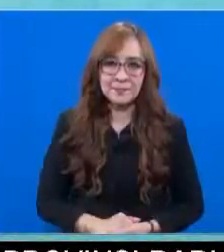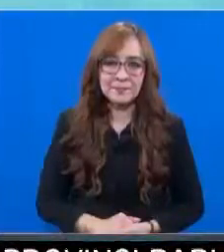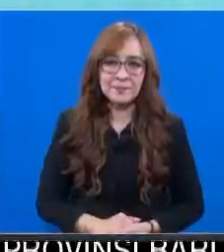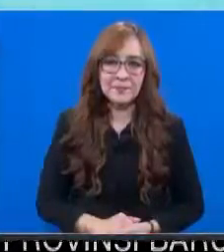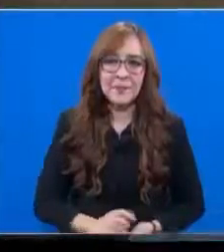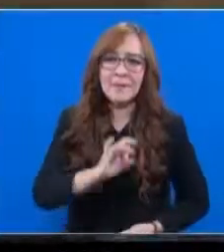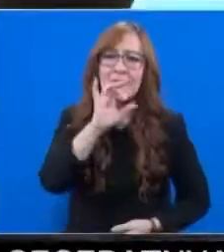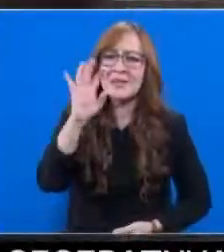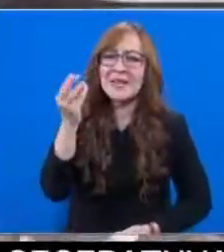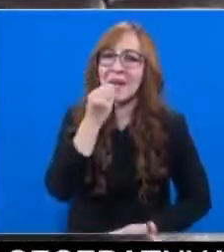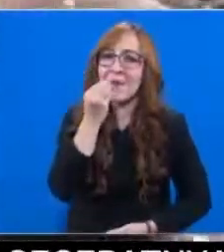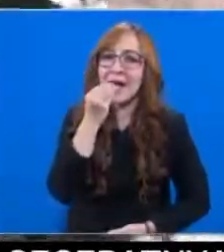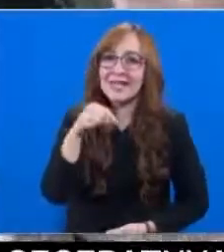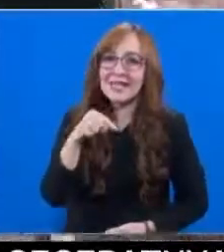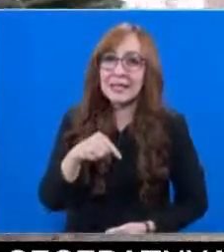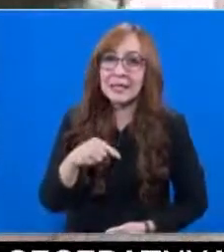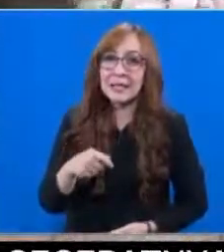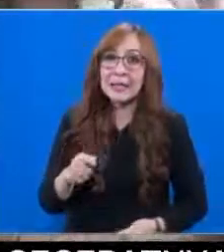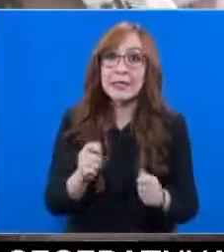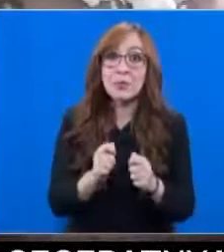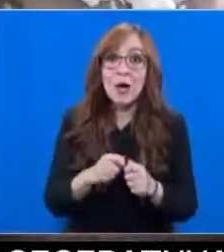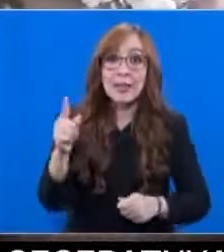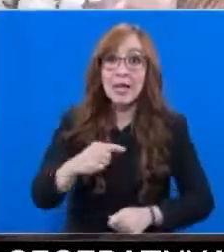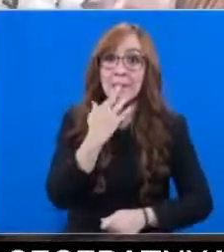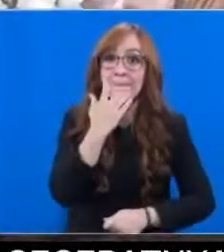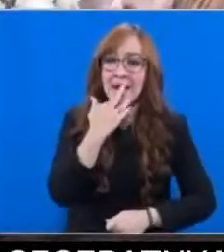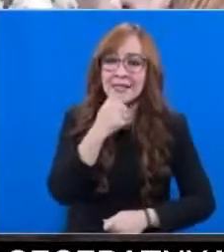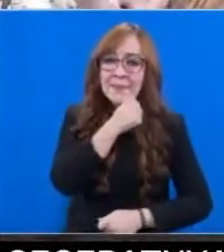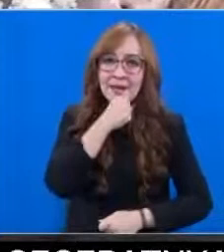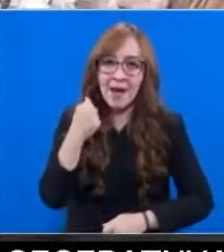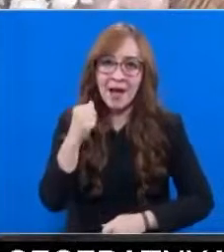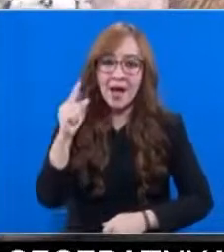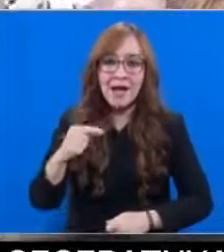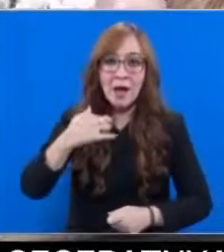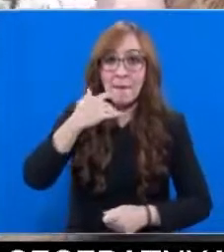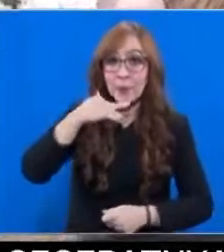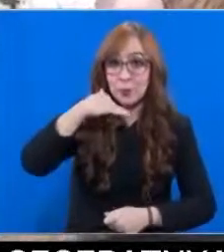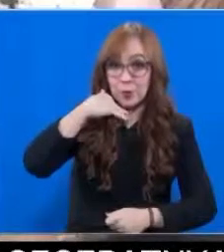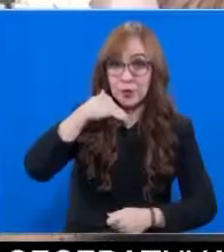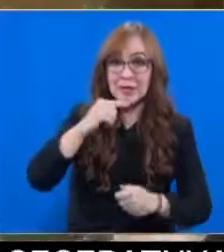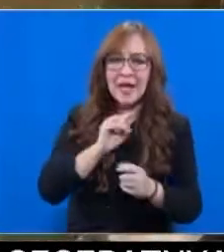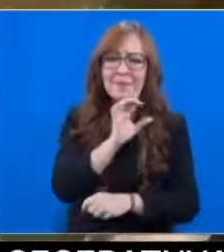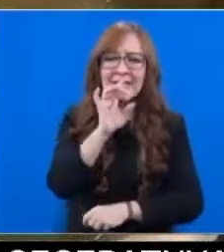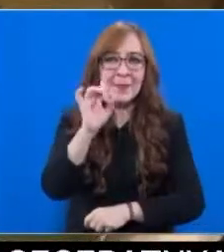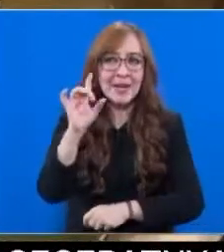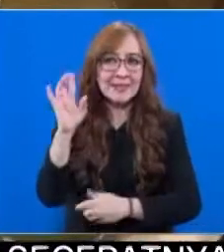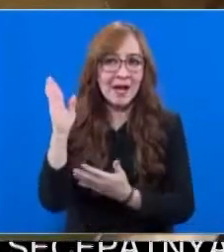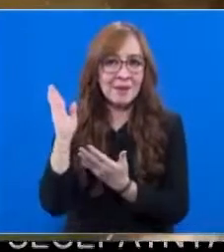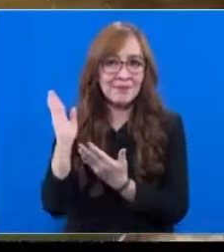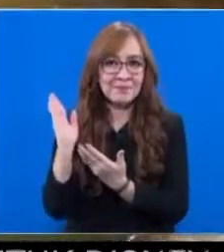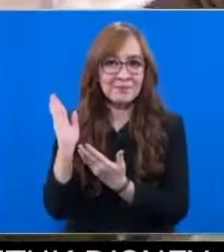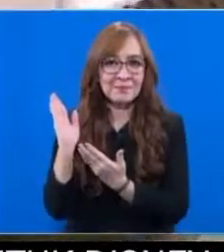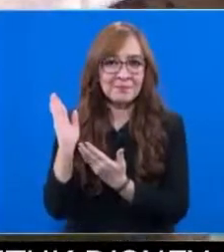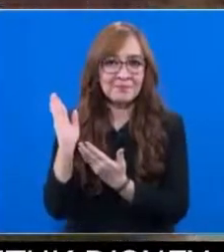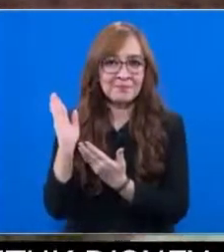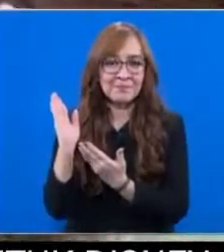Aneka ragam makanan ini terbuat dari beras merah. Ada bubur dan lak-lak, kue khas Bali yang diracik dengan campuran beras